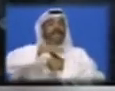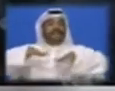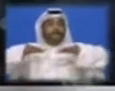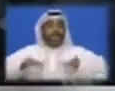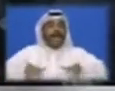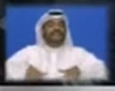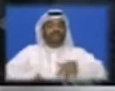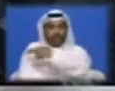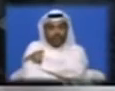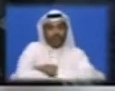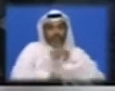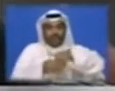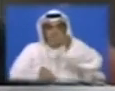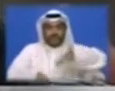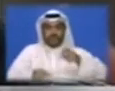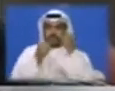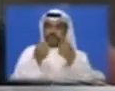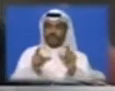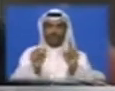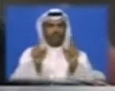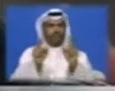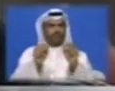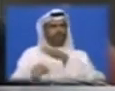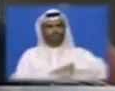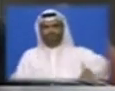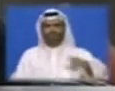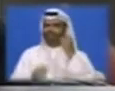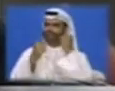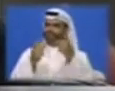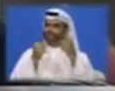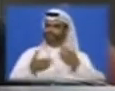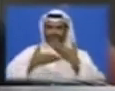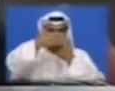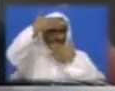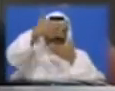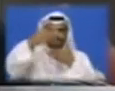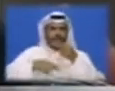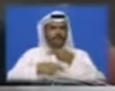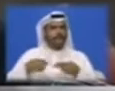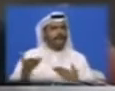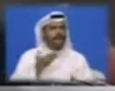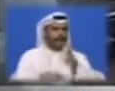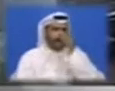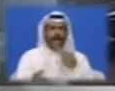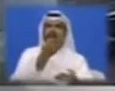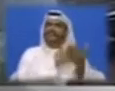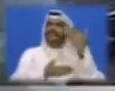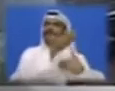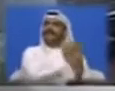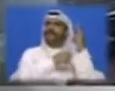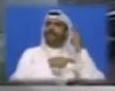رشيد الطالبي العلمي أن هذه الزيارة تكتسي أهمية بالغة للمغرب بالنظر للعلاقات المتميزة التي تربط